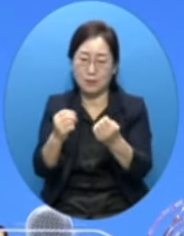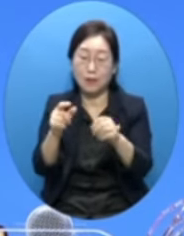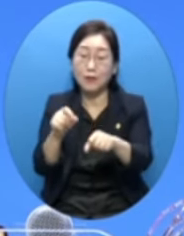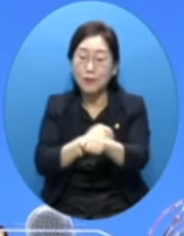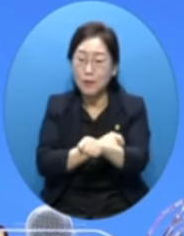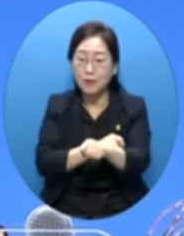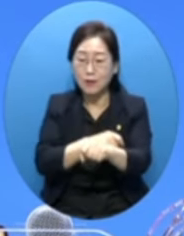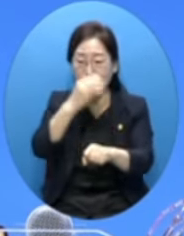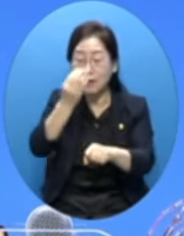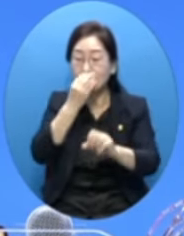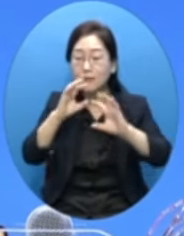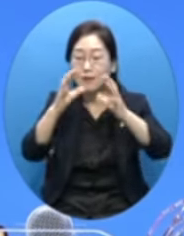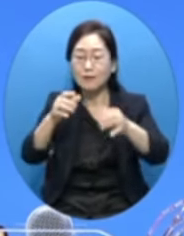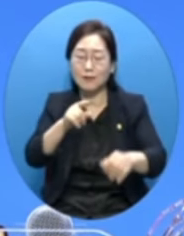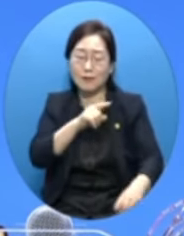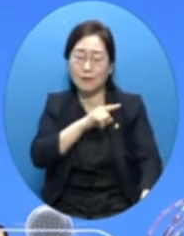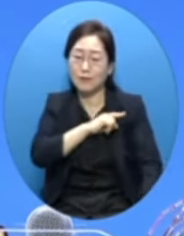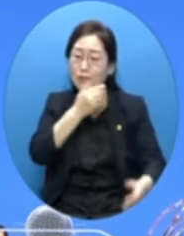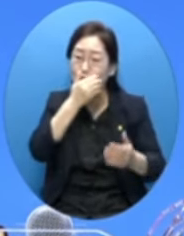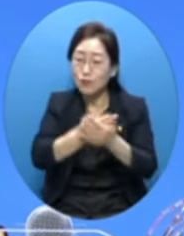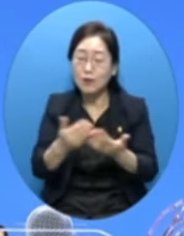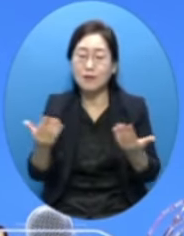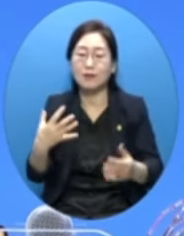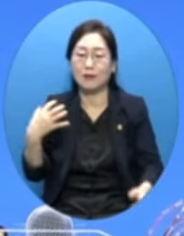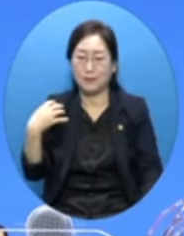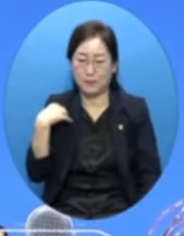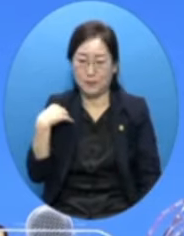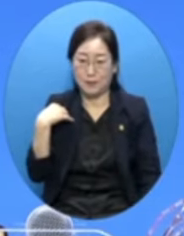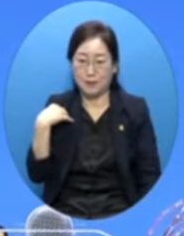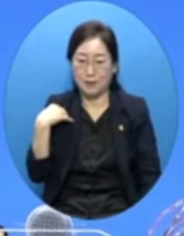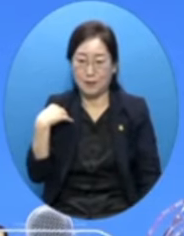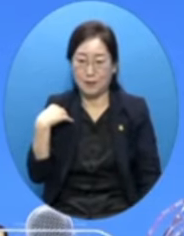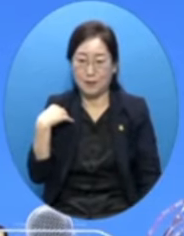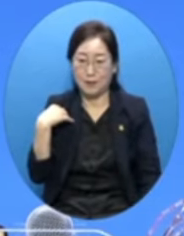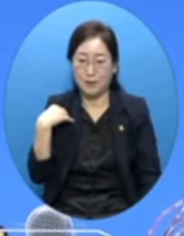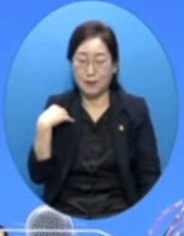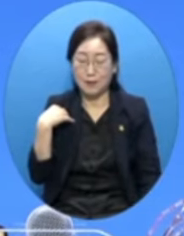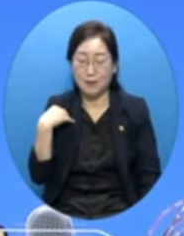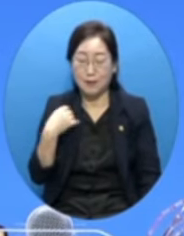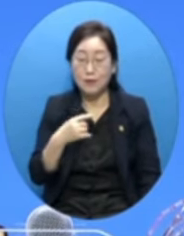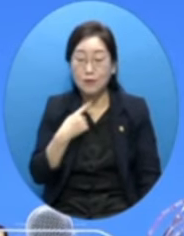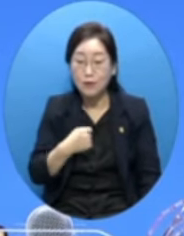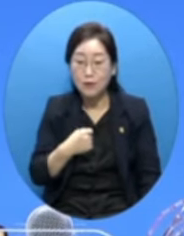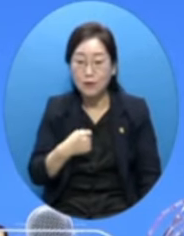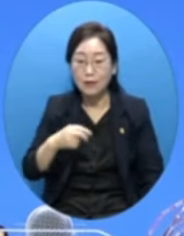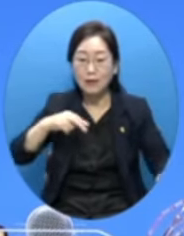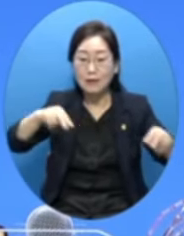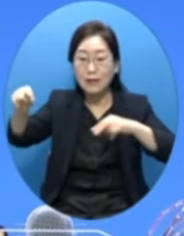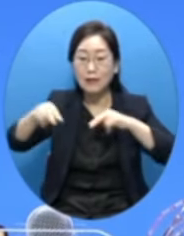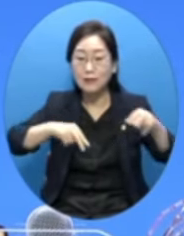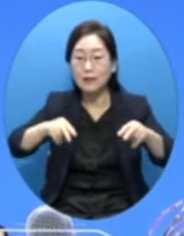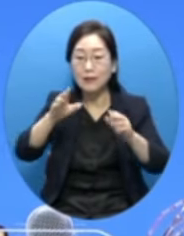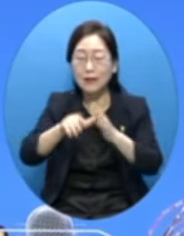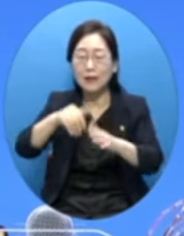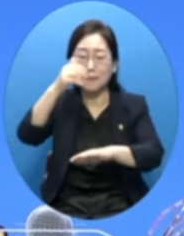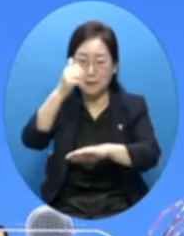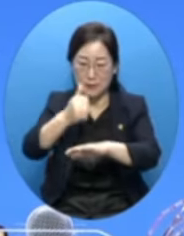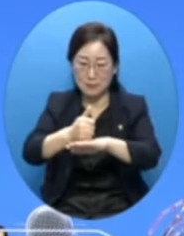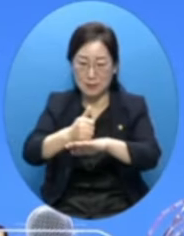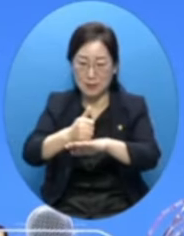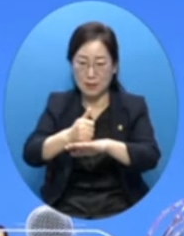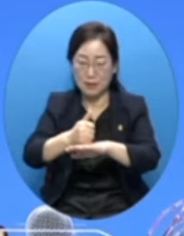이스라엘에서 가장 귀한 사명을 감당했던 사사시대 마지막 사사요 왕시대를 연